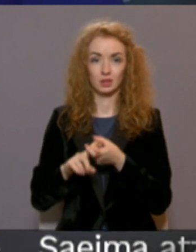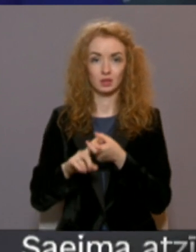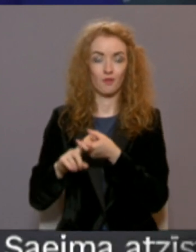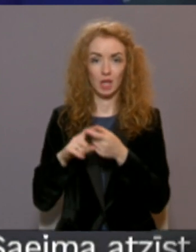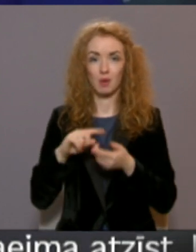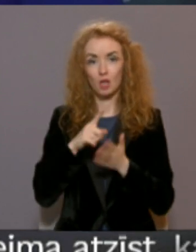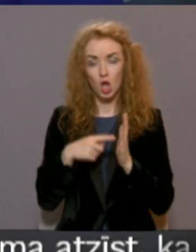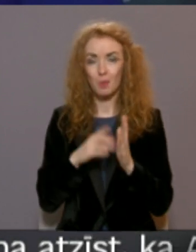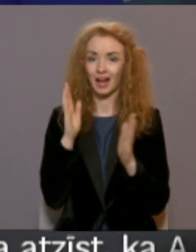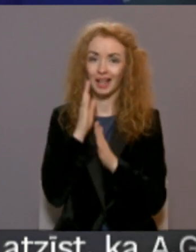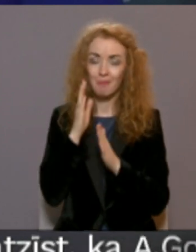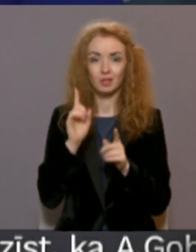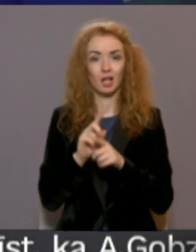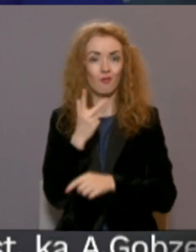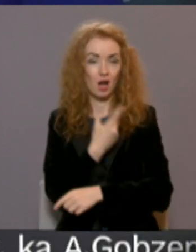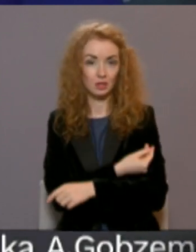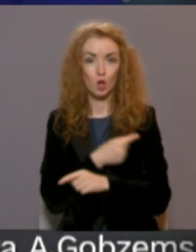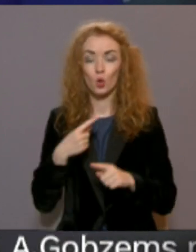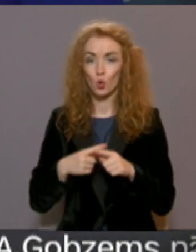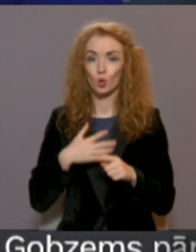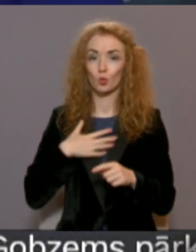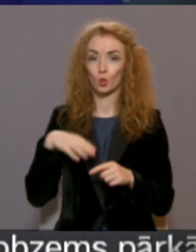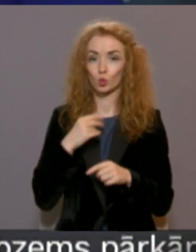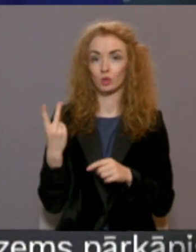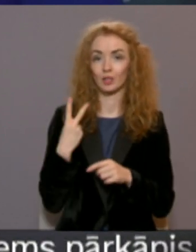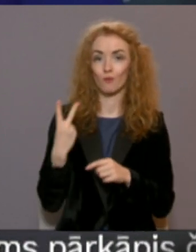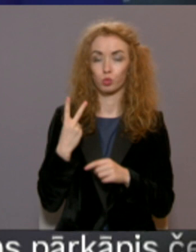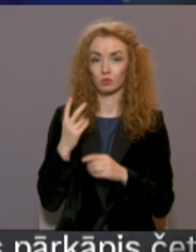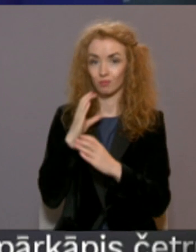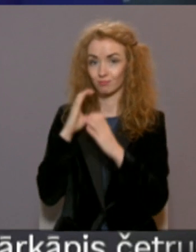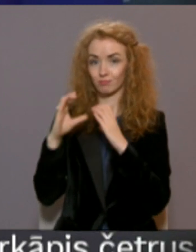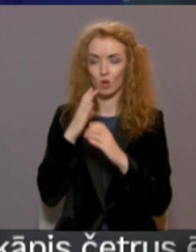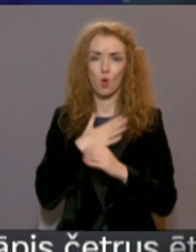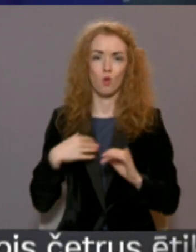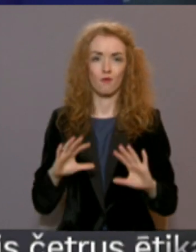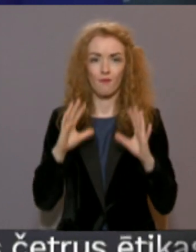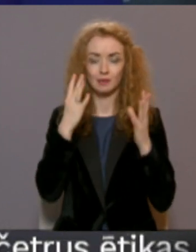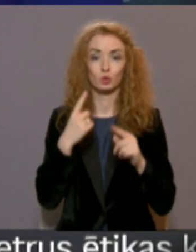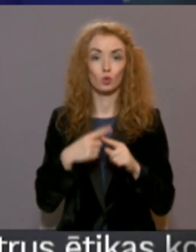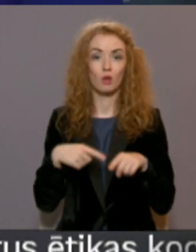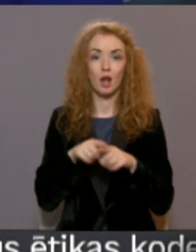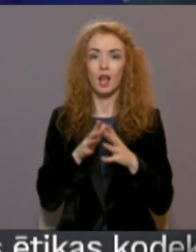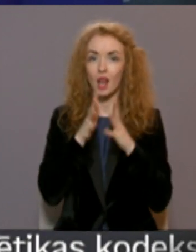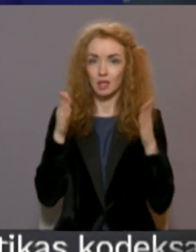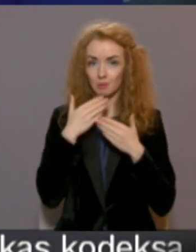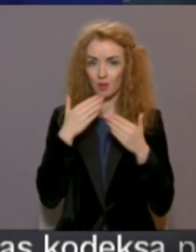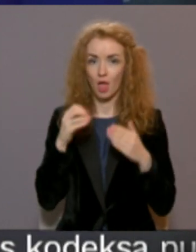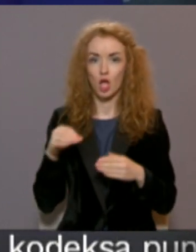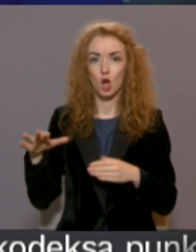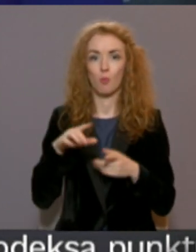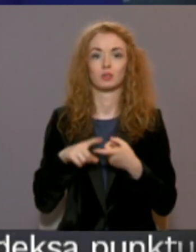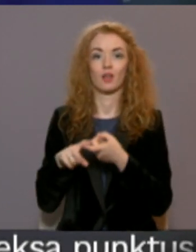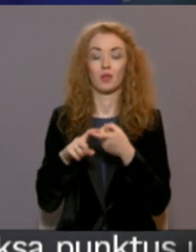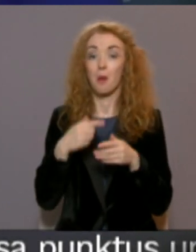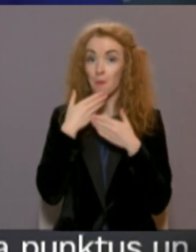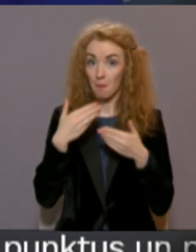pārmaiņu problemātika un vakcinācija. Es uzskatu, ka mūsu divpusējais dialogs ir ļoti veiksmīgs un liels arī paldies Eiropas Savienībai,